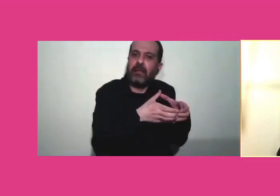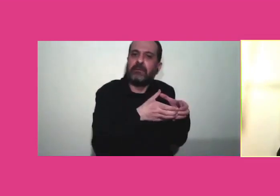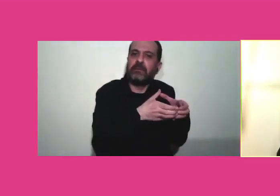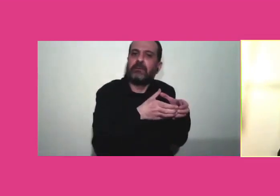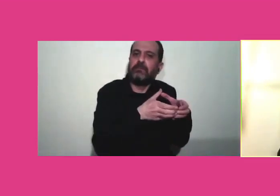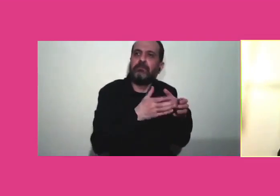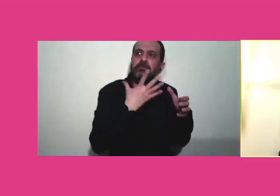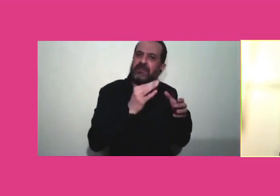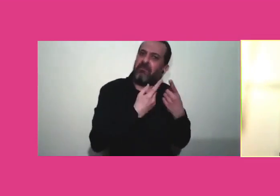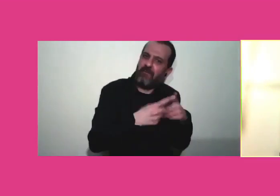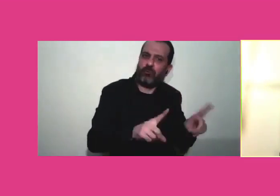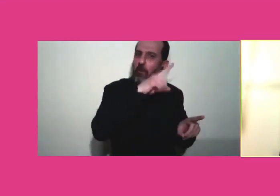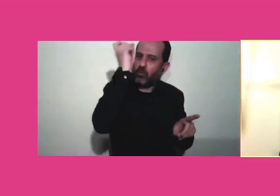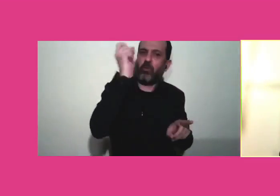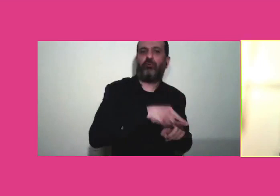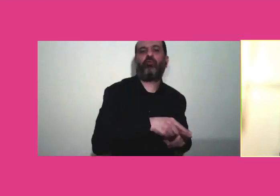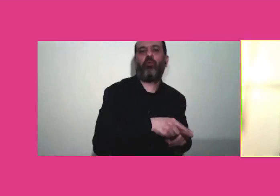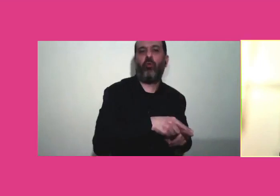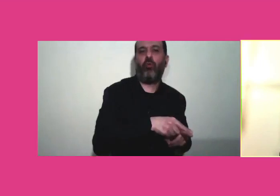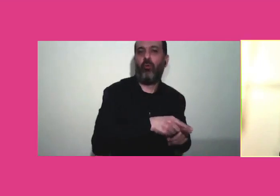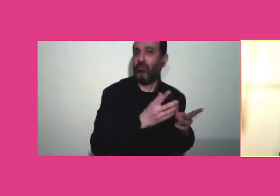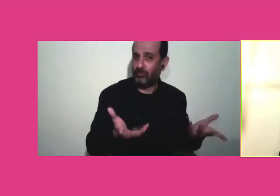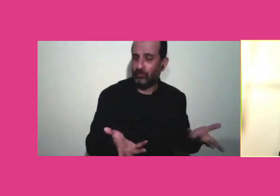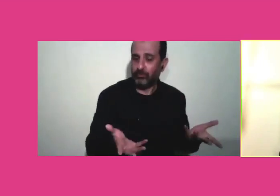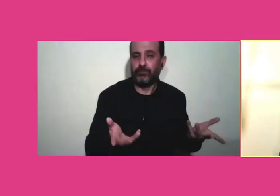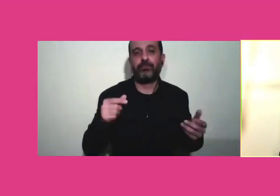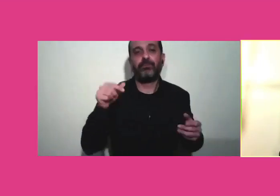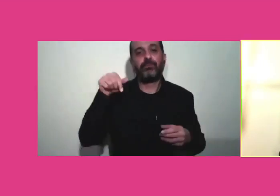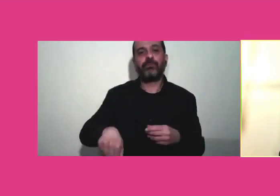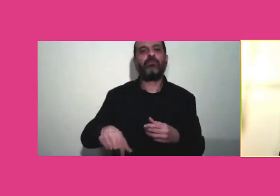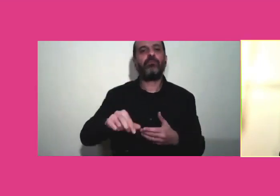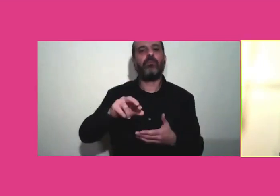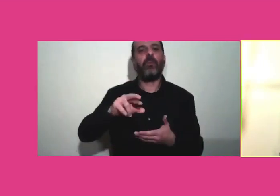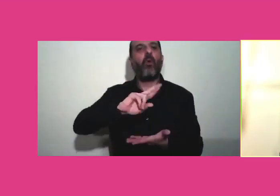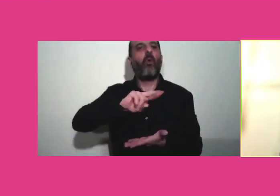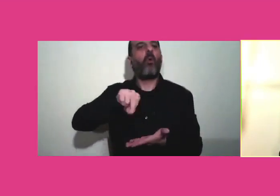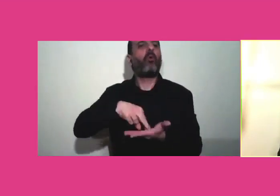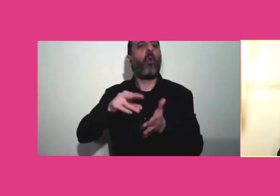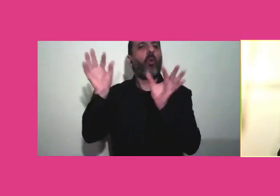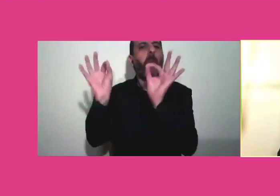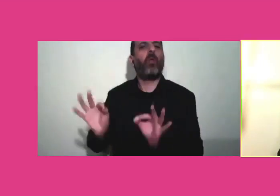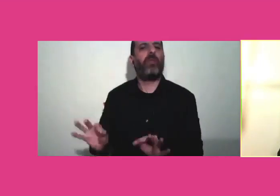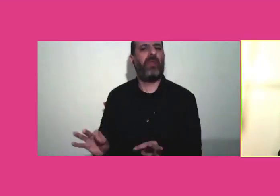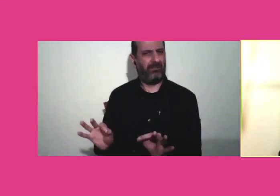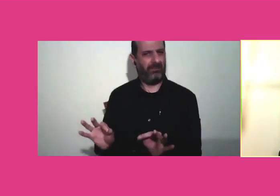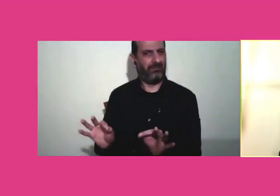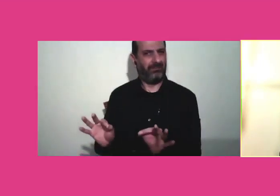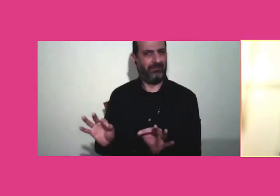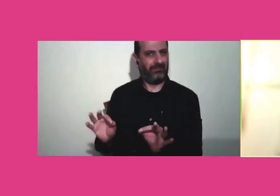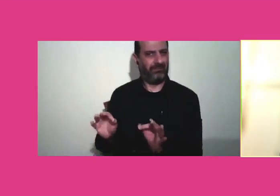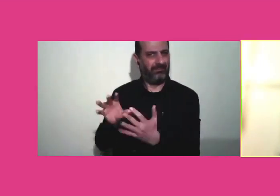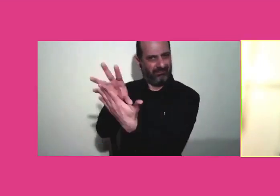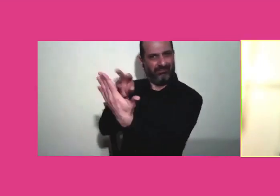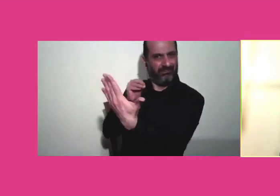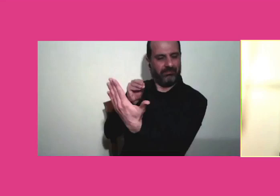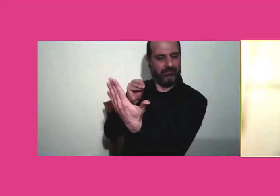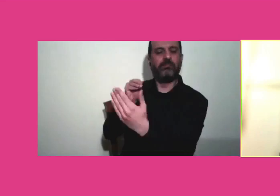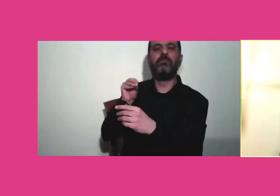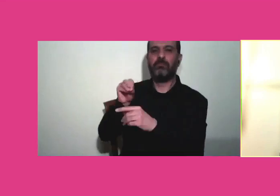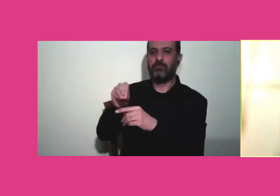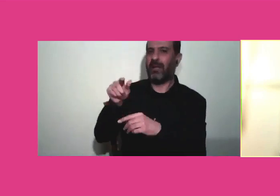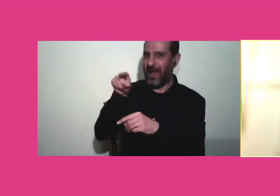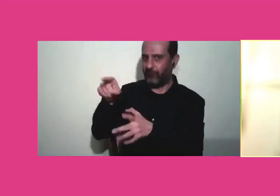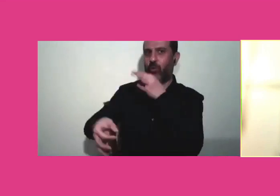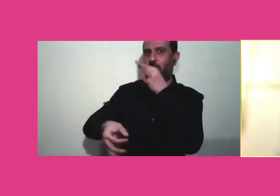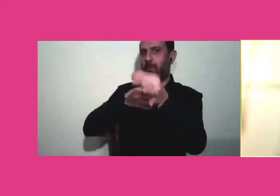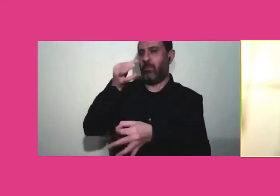Και για να φτάσω και λίγο στο κομμάτι του role model, είναι πολύ σημαντικό που πλέον υπάρχουν όλο και